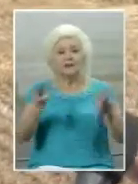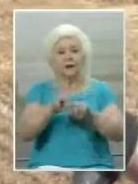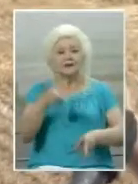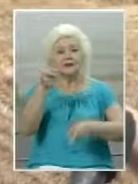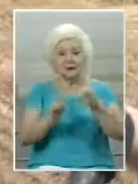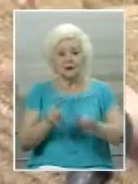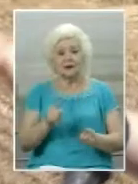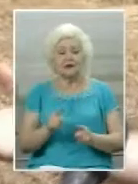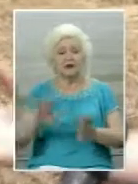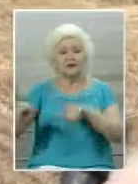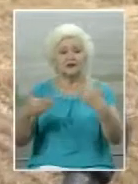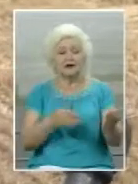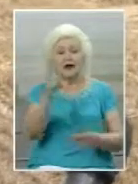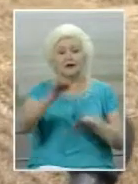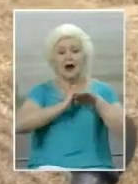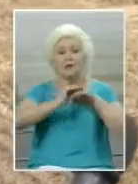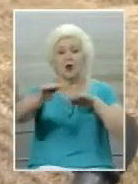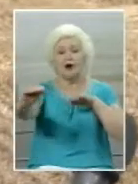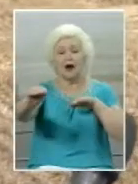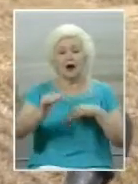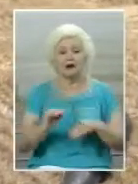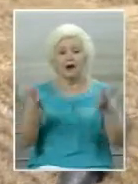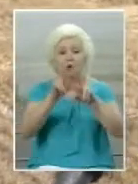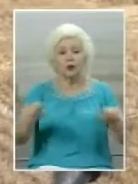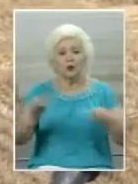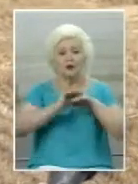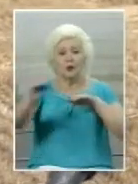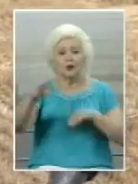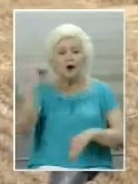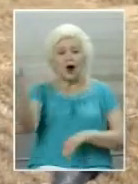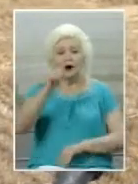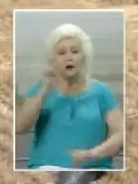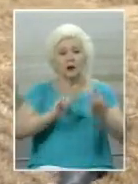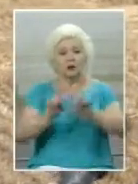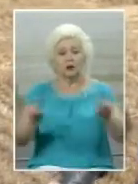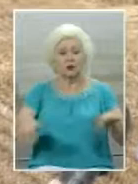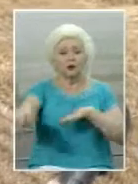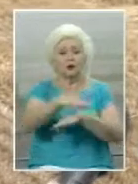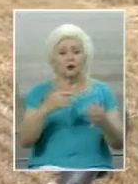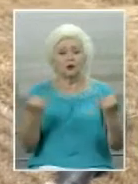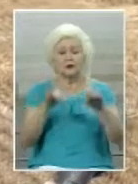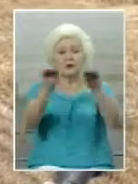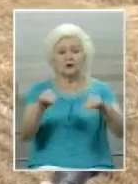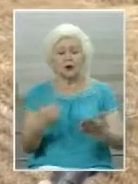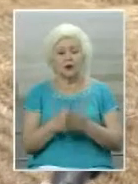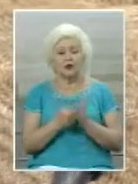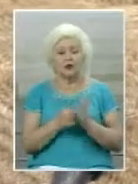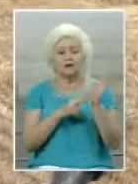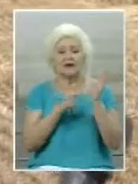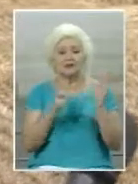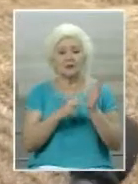дійсно реалізуються на полях, дослідних полях аграрного університету, площадь яких сьогодні складає близько